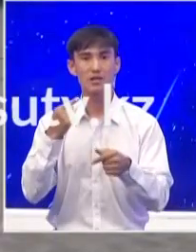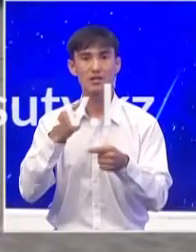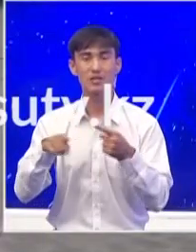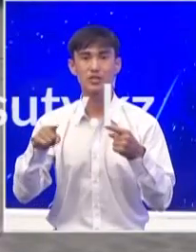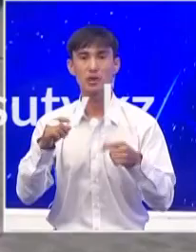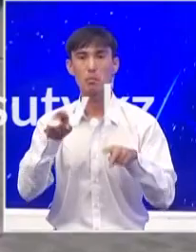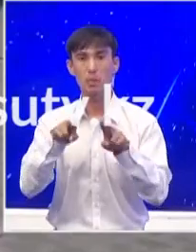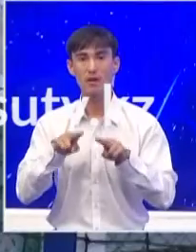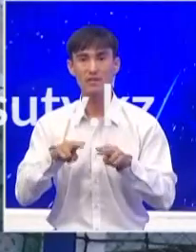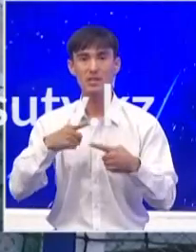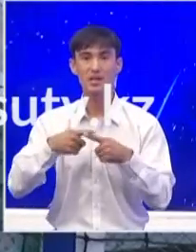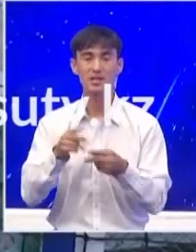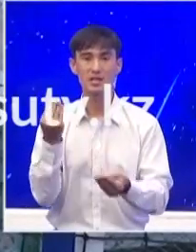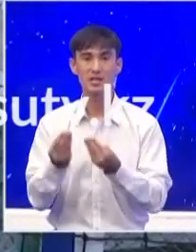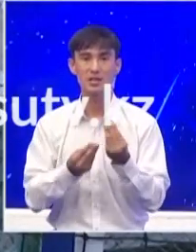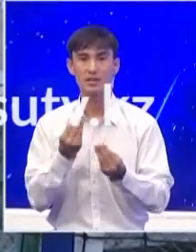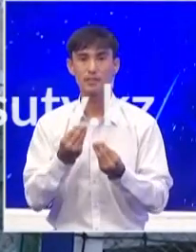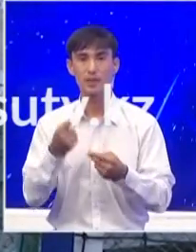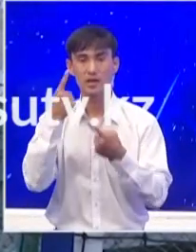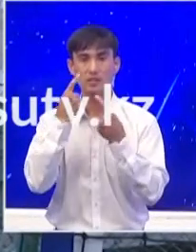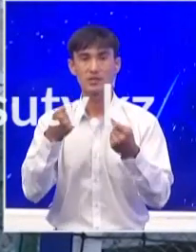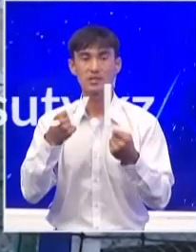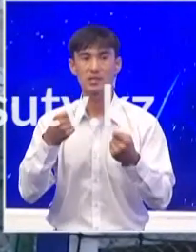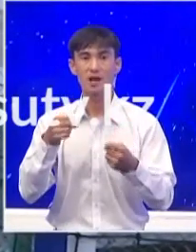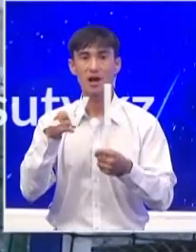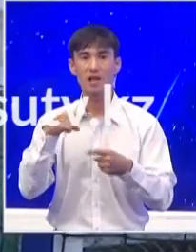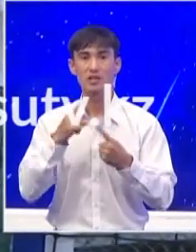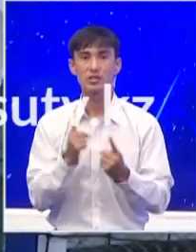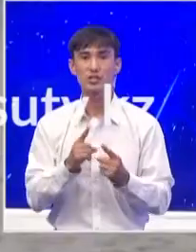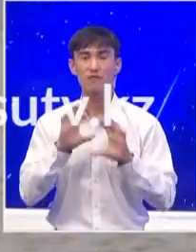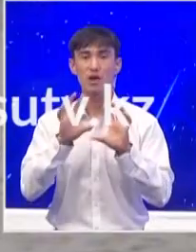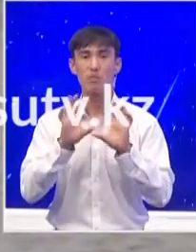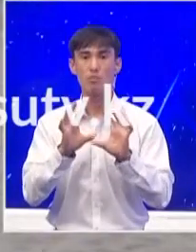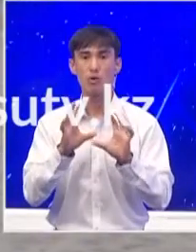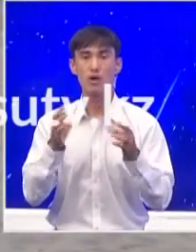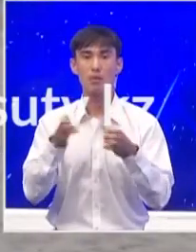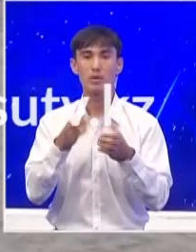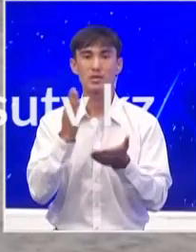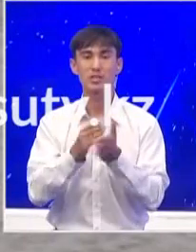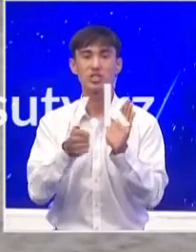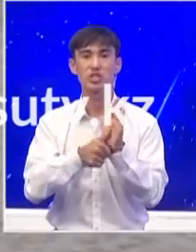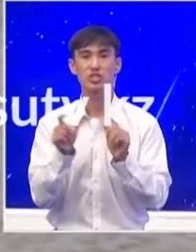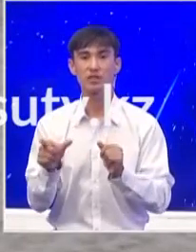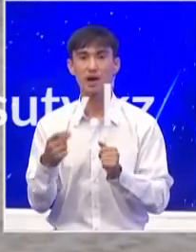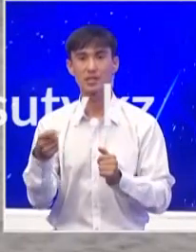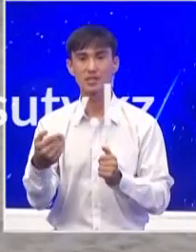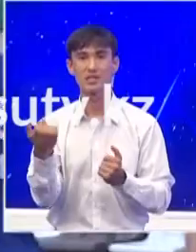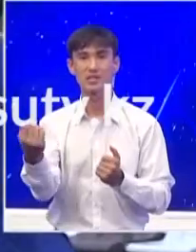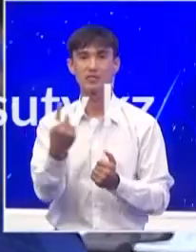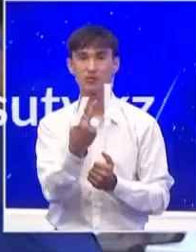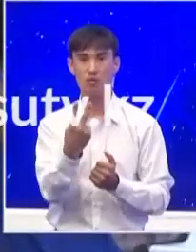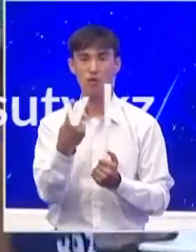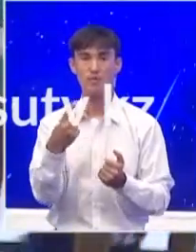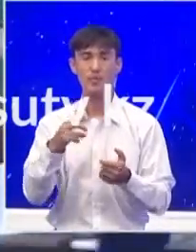правилах и техники игры как известно в классическом волейболе команда состоит из 6 человек а здесь их всего двое и это